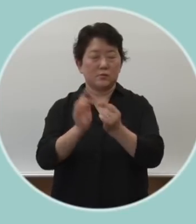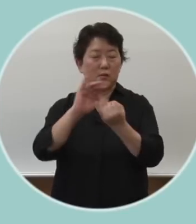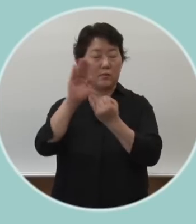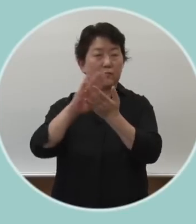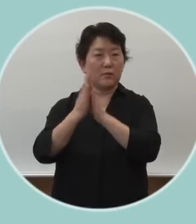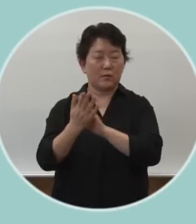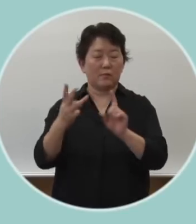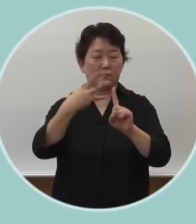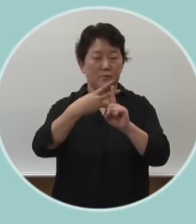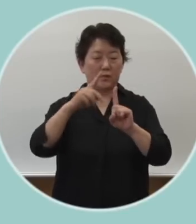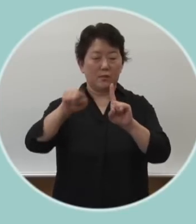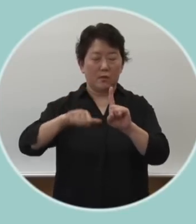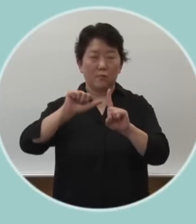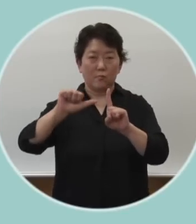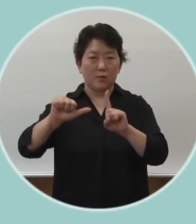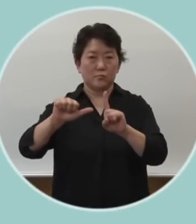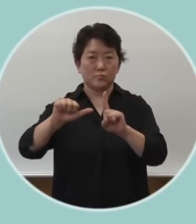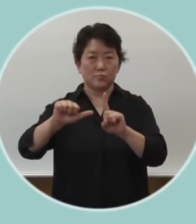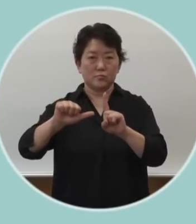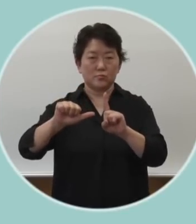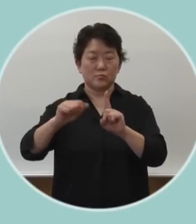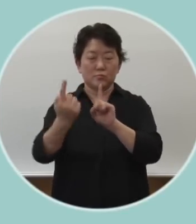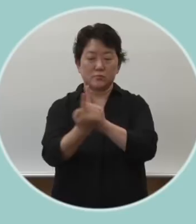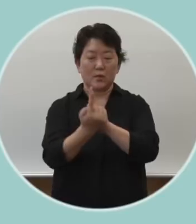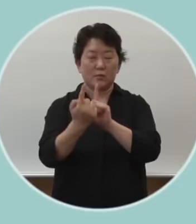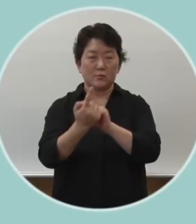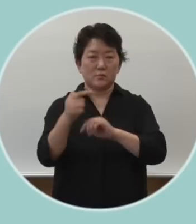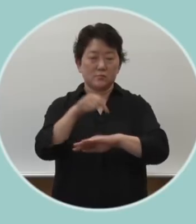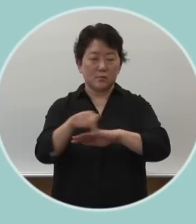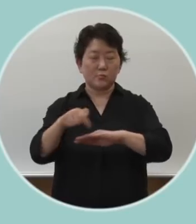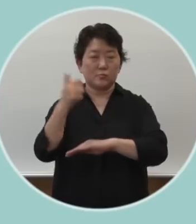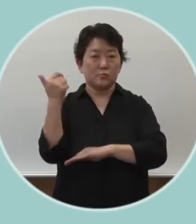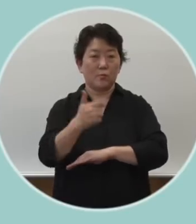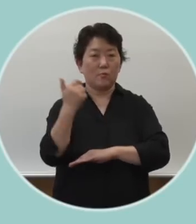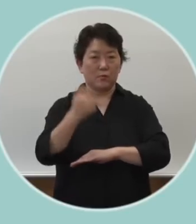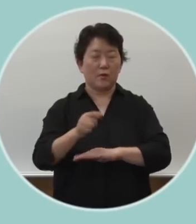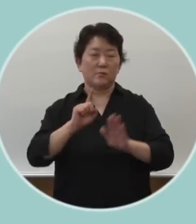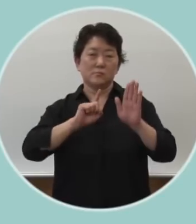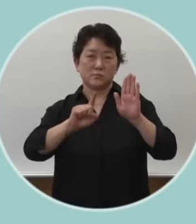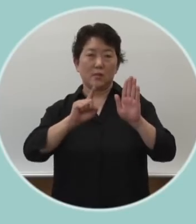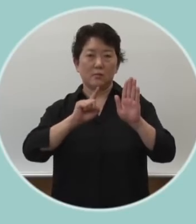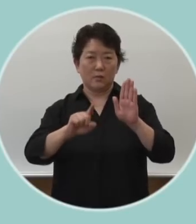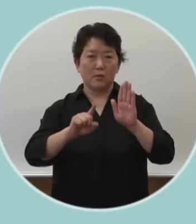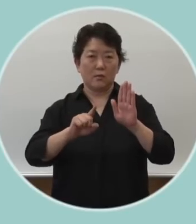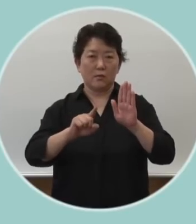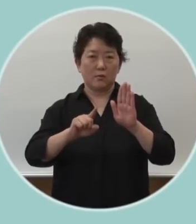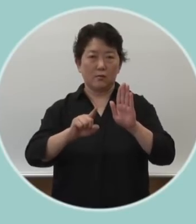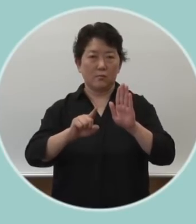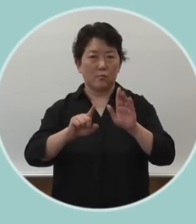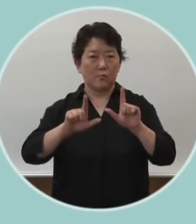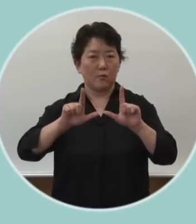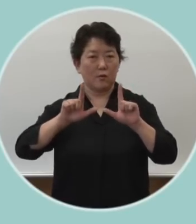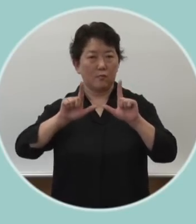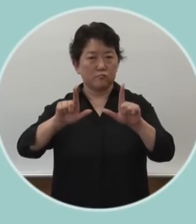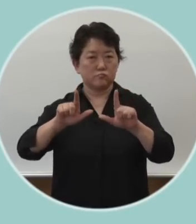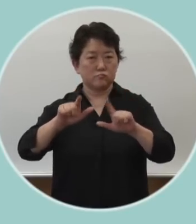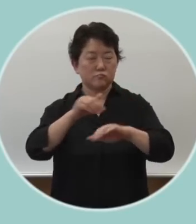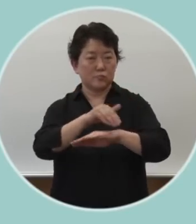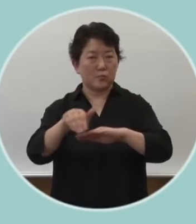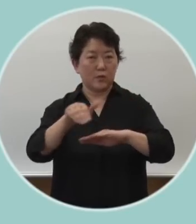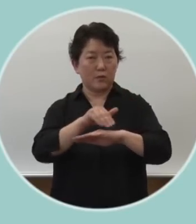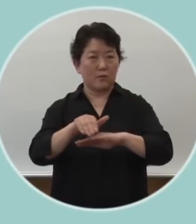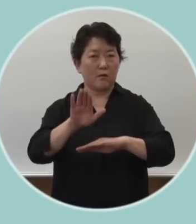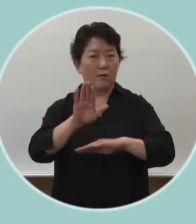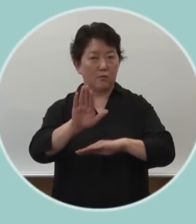ては BA.5 対策強化宣言を近々にも発令する方向